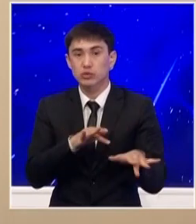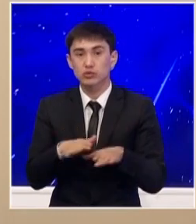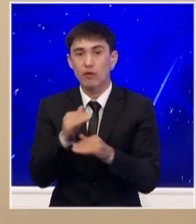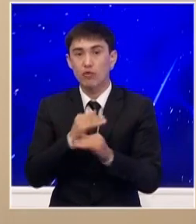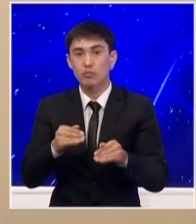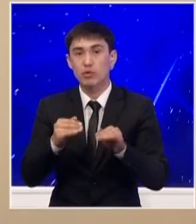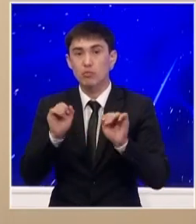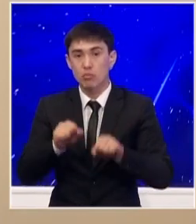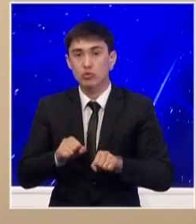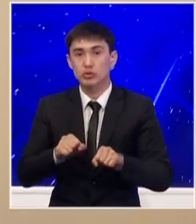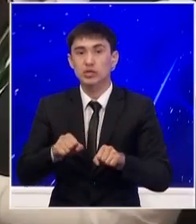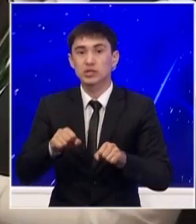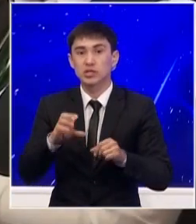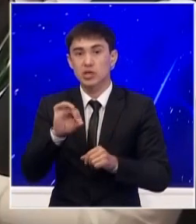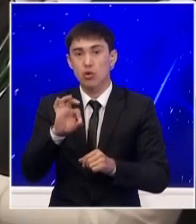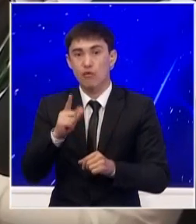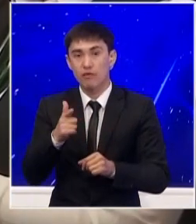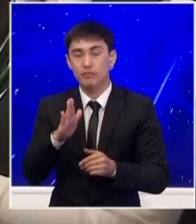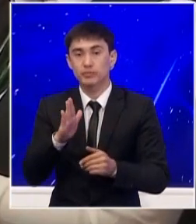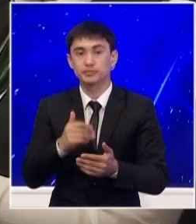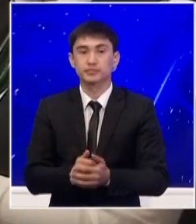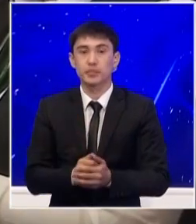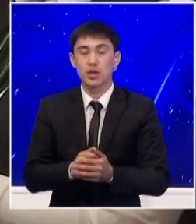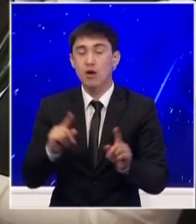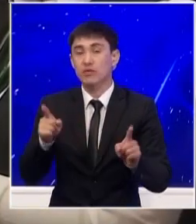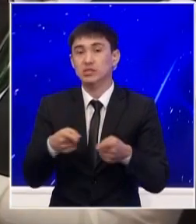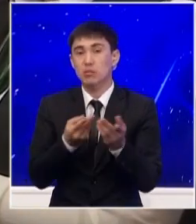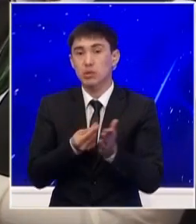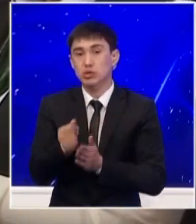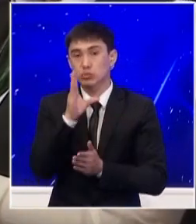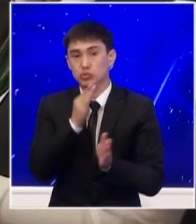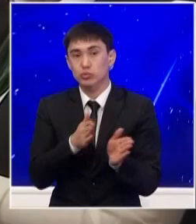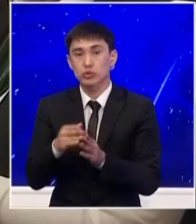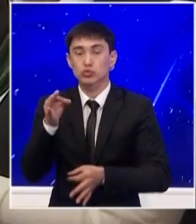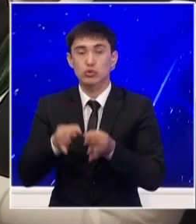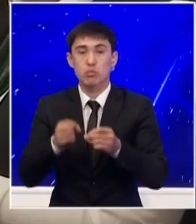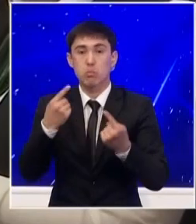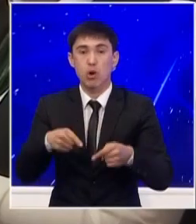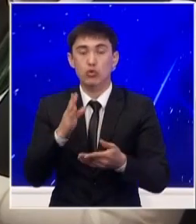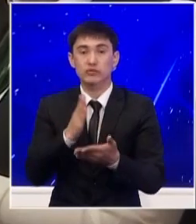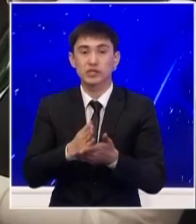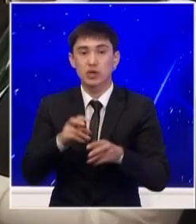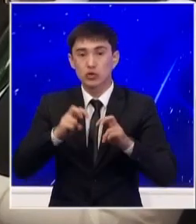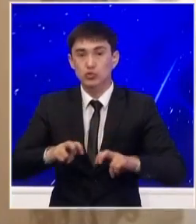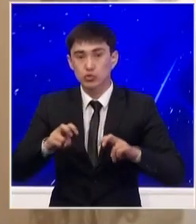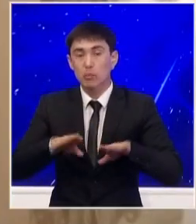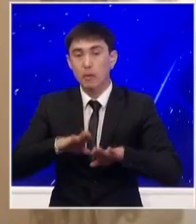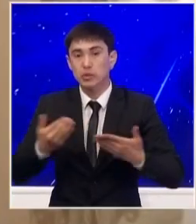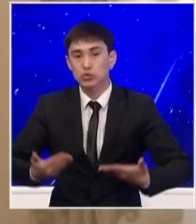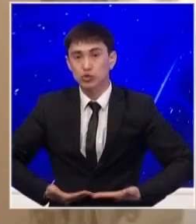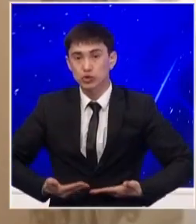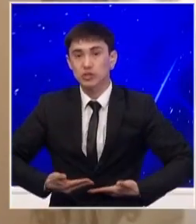посещая судебные инстанции. Восстановление платежеспособности и судебное банкротство уже рассматривается в суде по месту